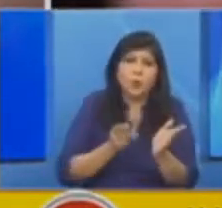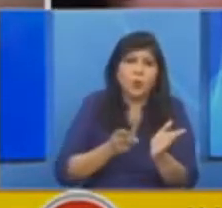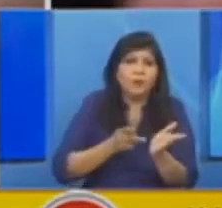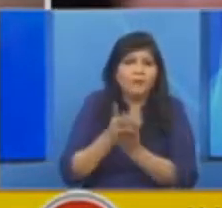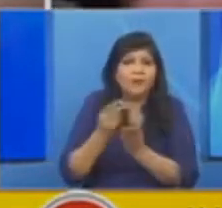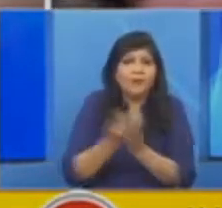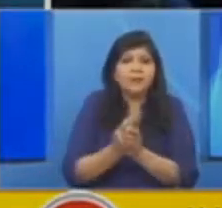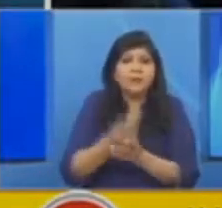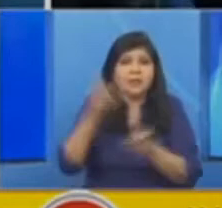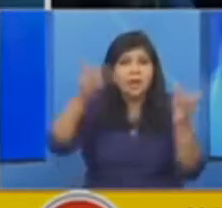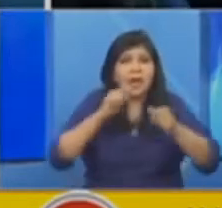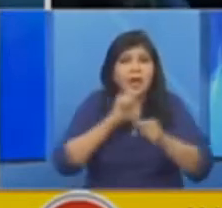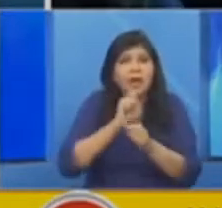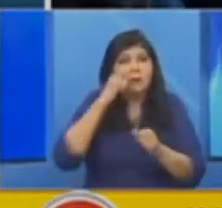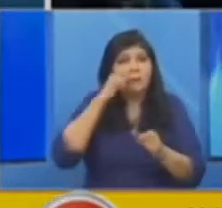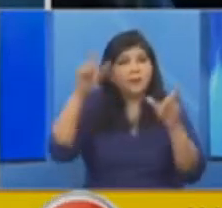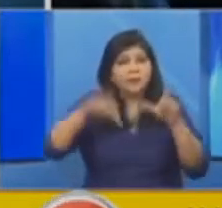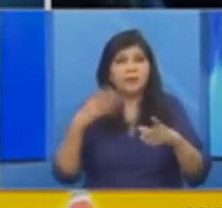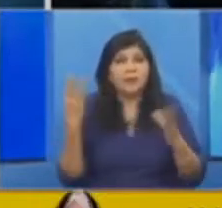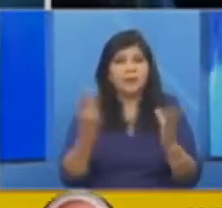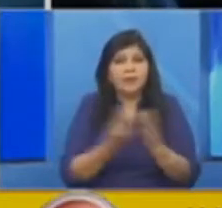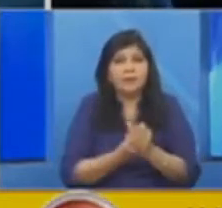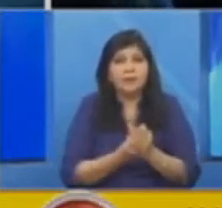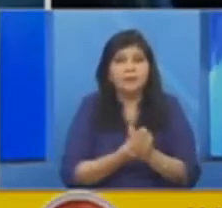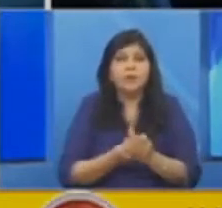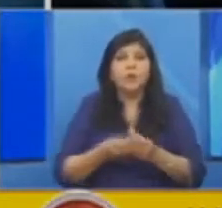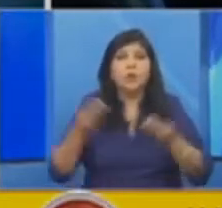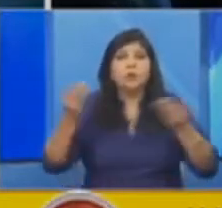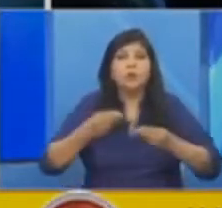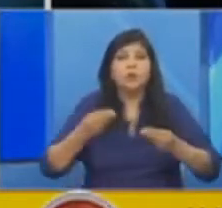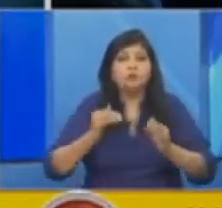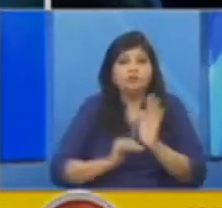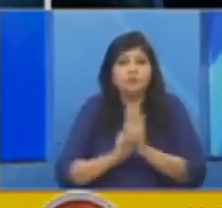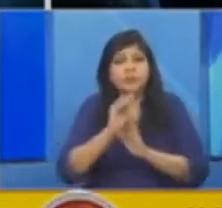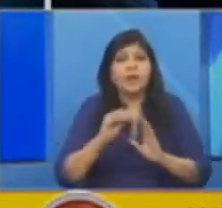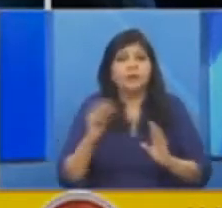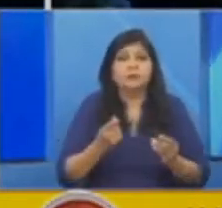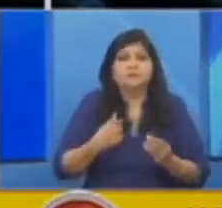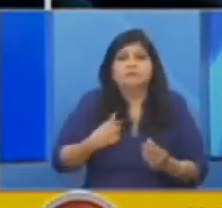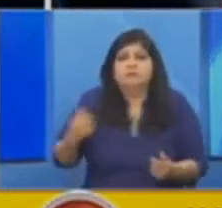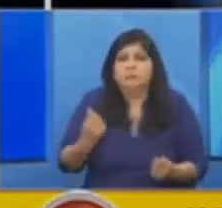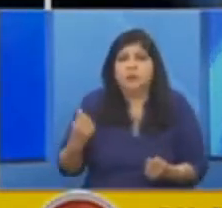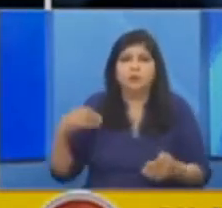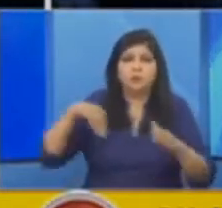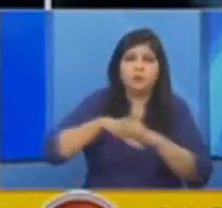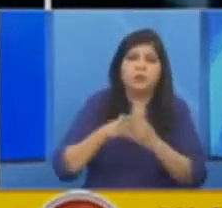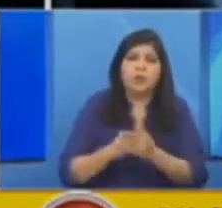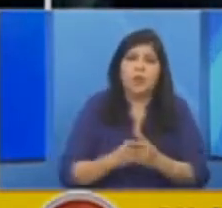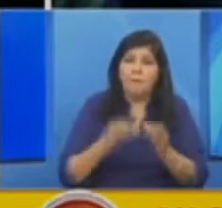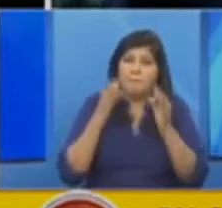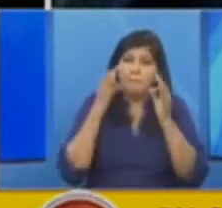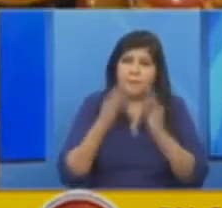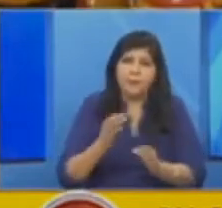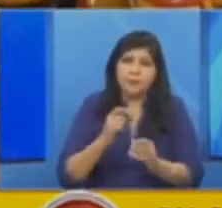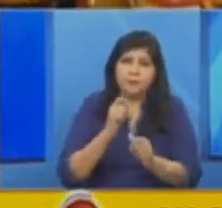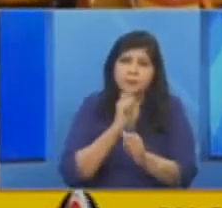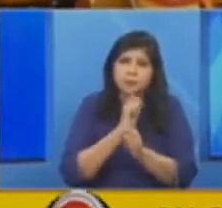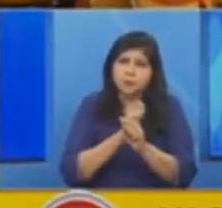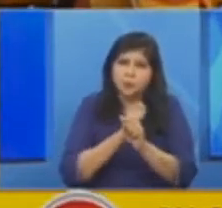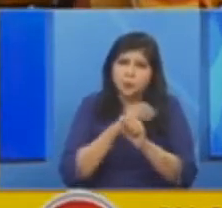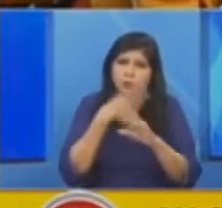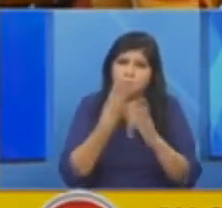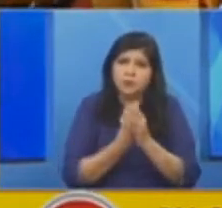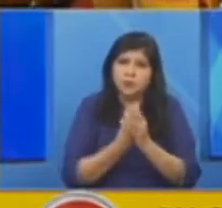के साथ मिलकर एक तरफ से नया मुमेंट शुरू कर दिया है बहतरीन क्वालिटी के एती